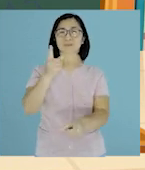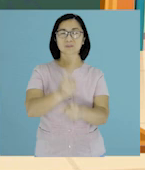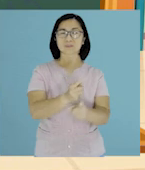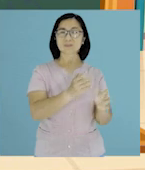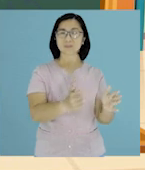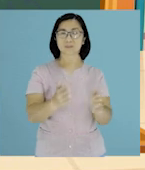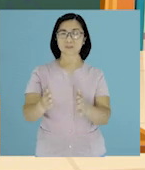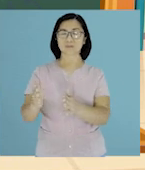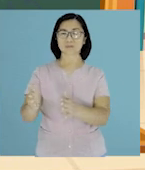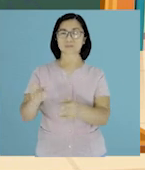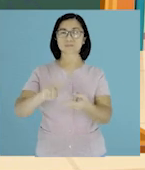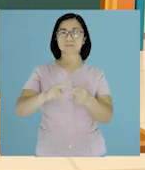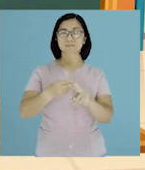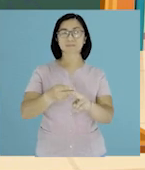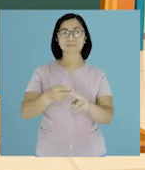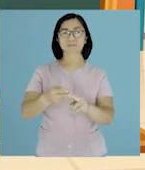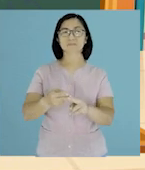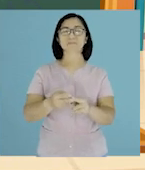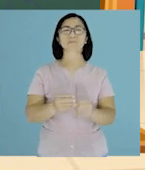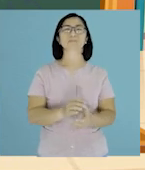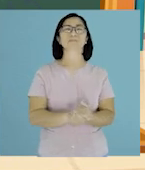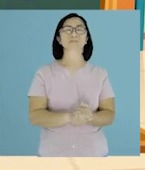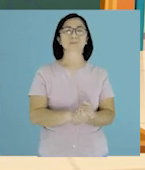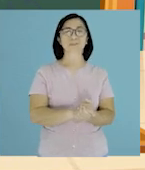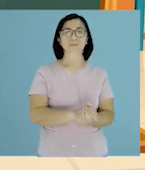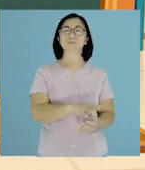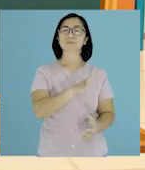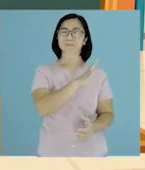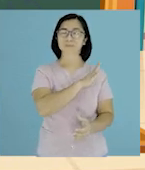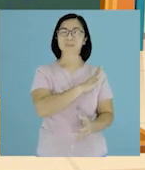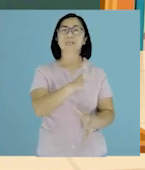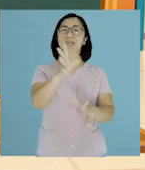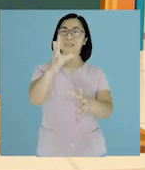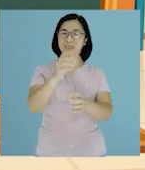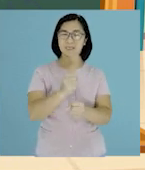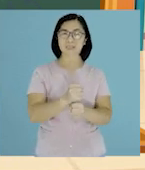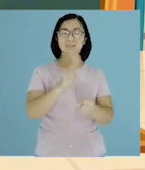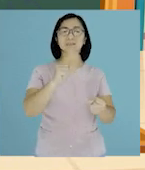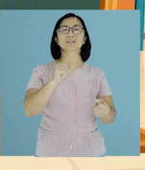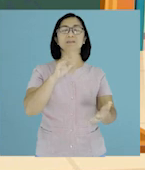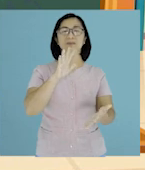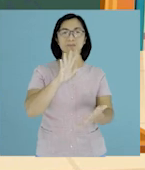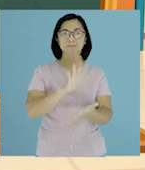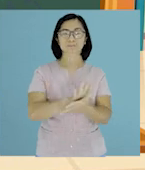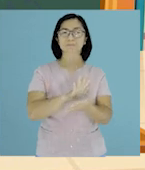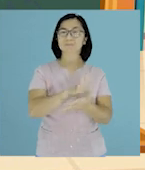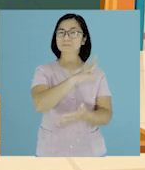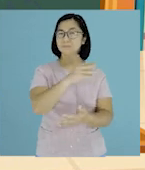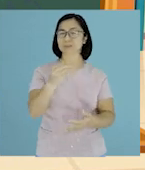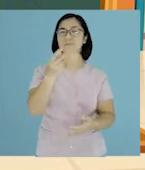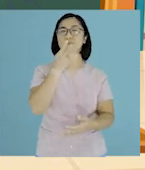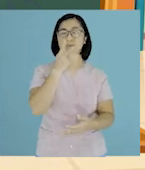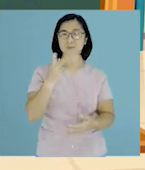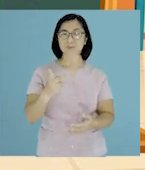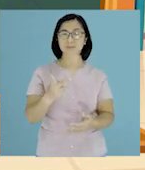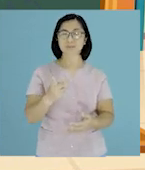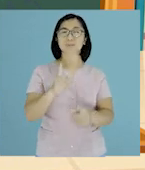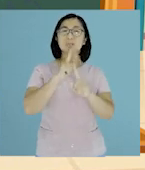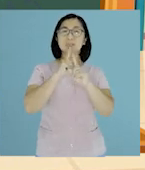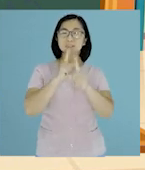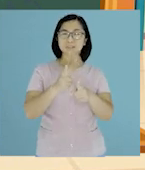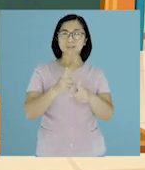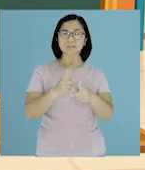number na ito. Kaya ano pang hinihintay nyo? Kuha na ng papel at ballpen sa pagsagot.